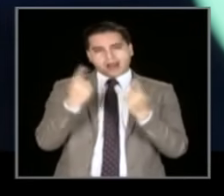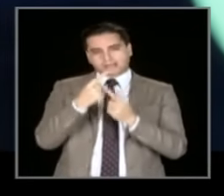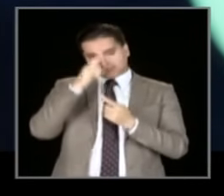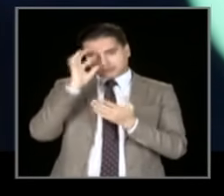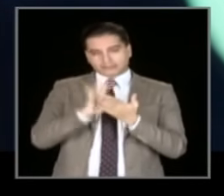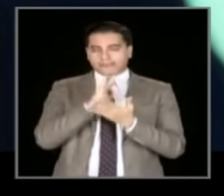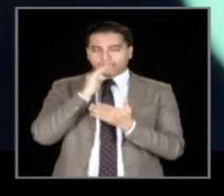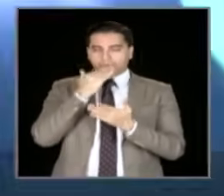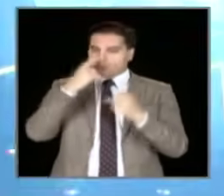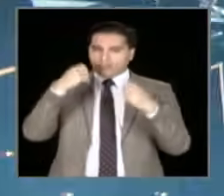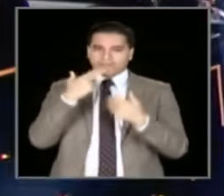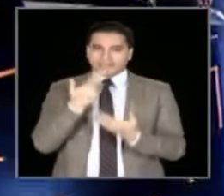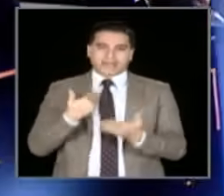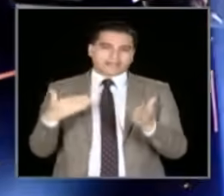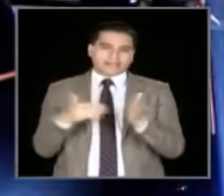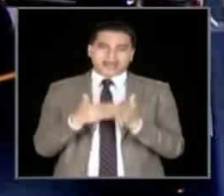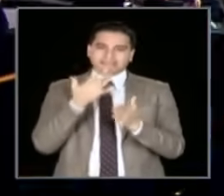فخورين وراضيين ان احنا وصلنا لنص النهائي.